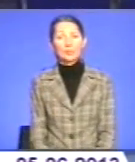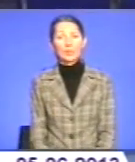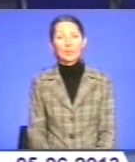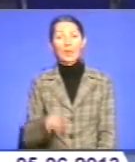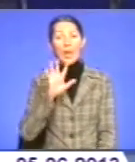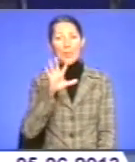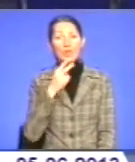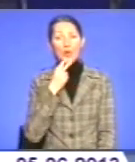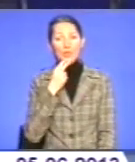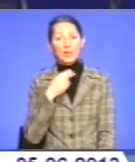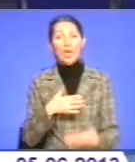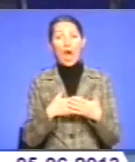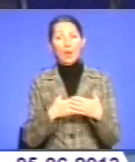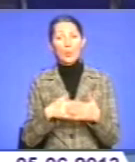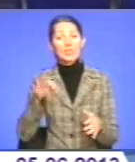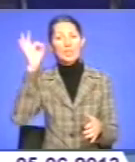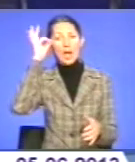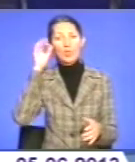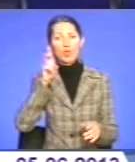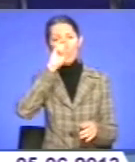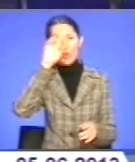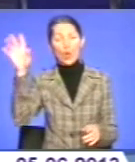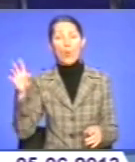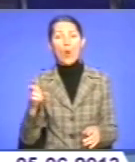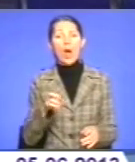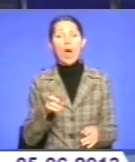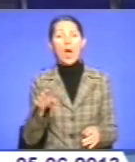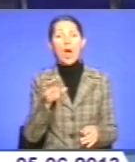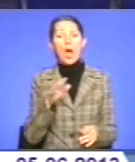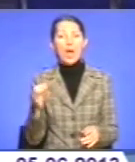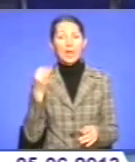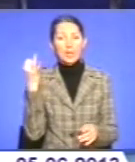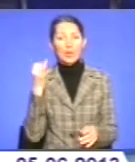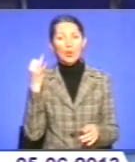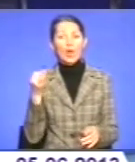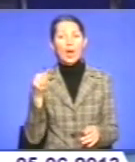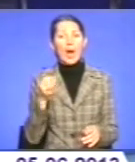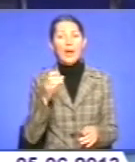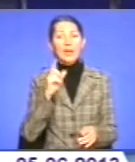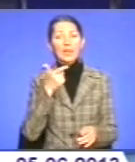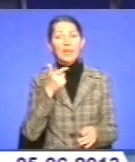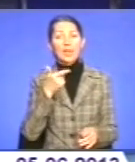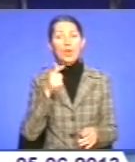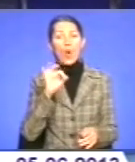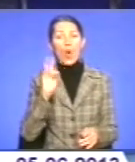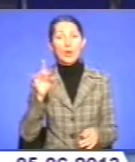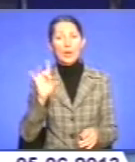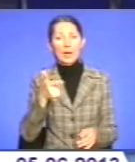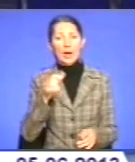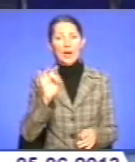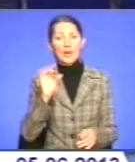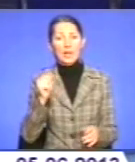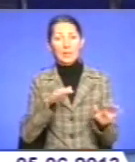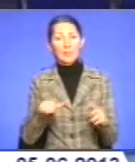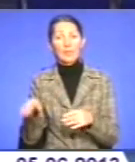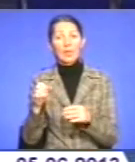5 червня громадськість згадує відомого краєзнавця, історика Ігоря Герету. Минає 11 років від дня його смерті.